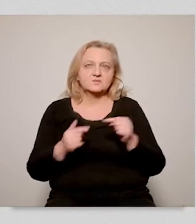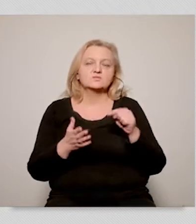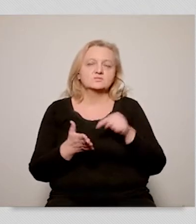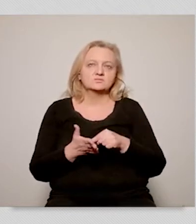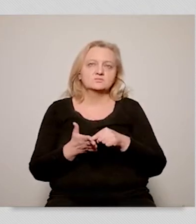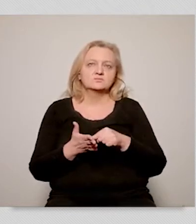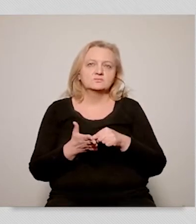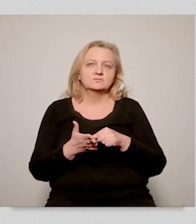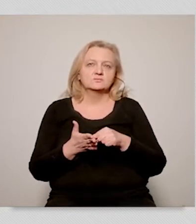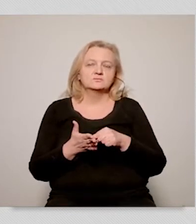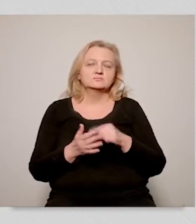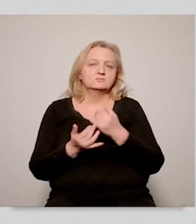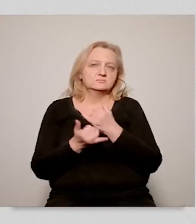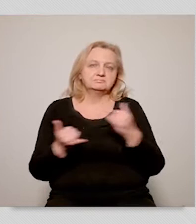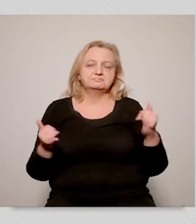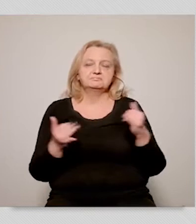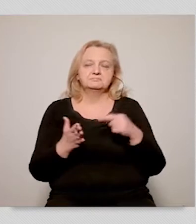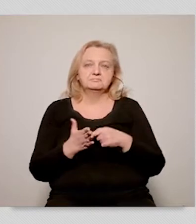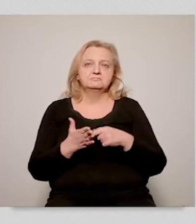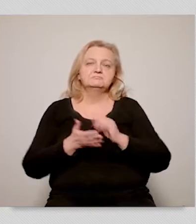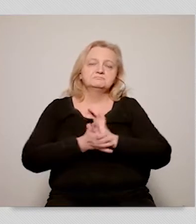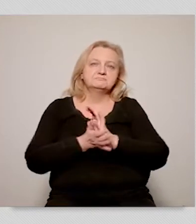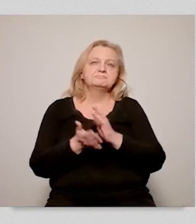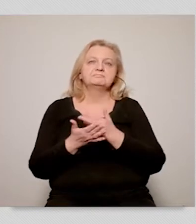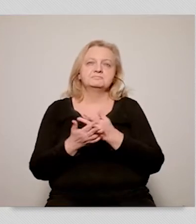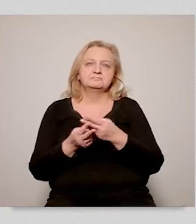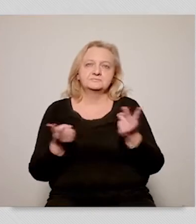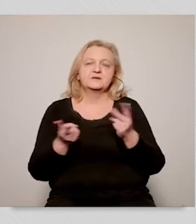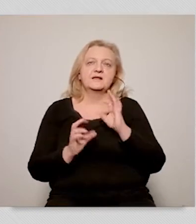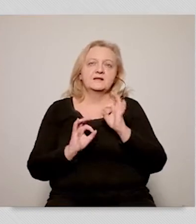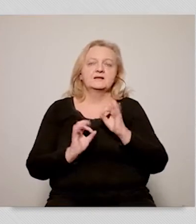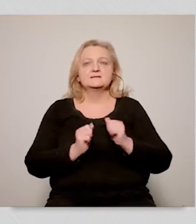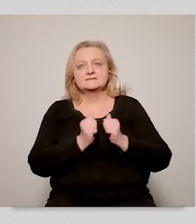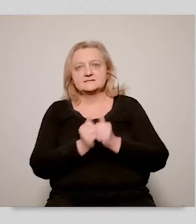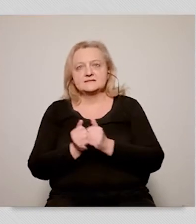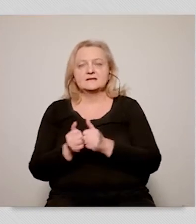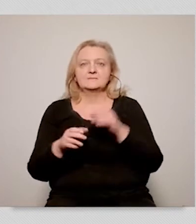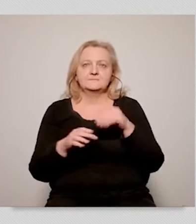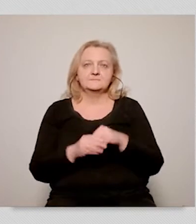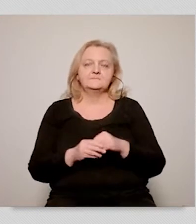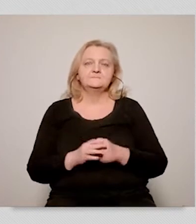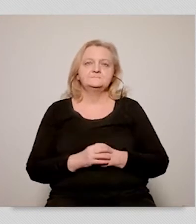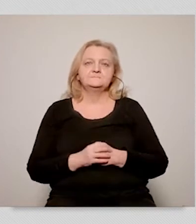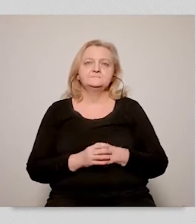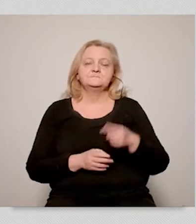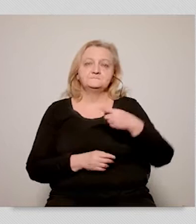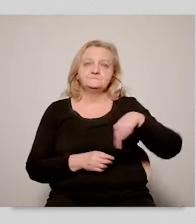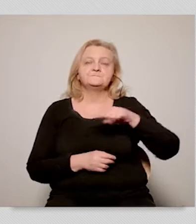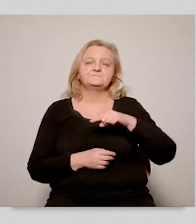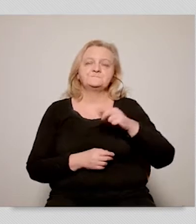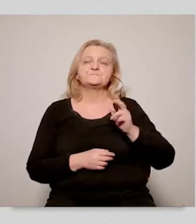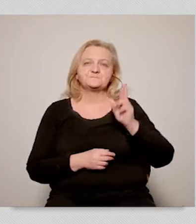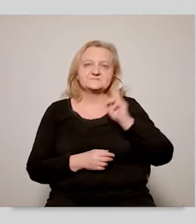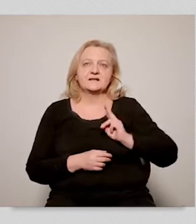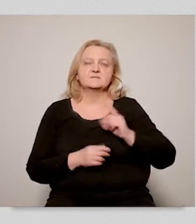Dyskutujemy o różnych publikacjach i przedsięwzięciach, których nasze instytucje są